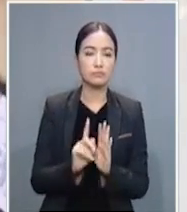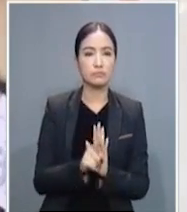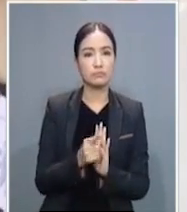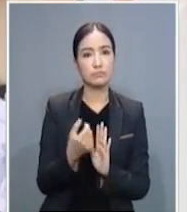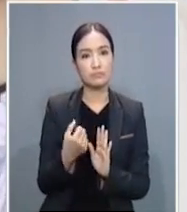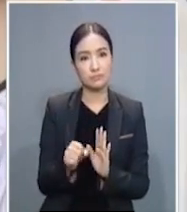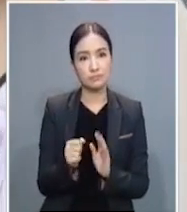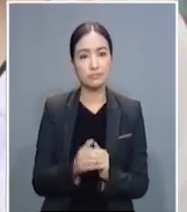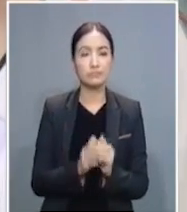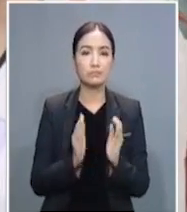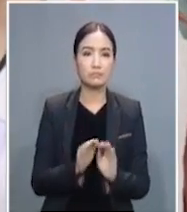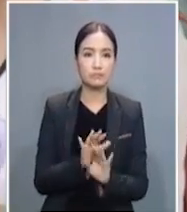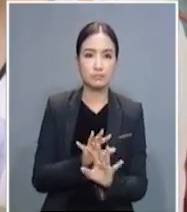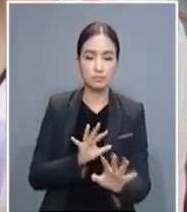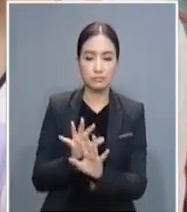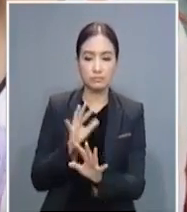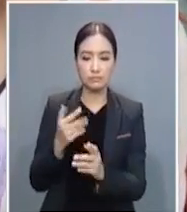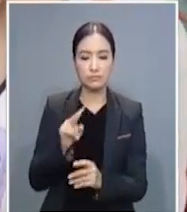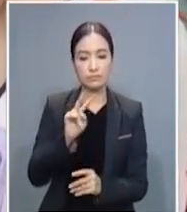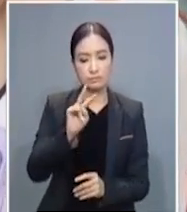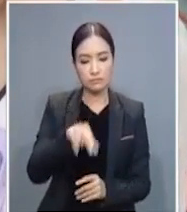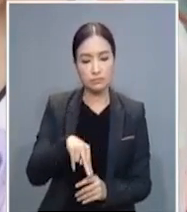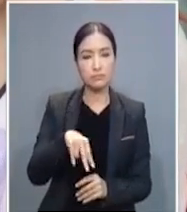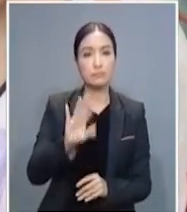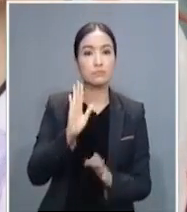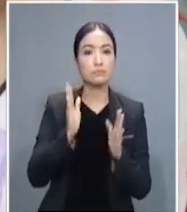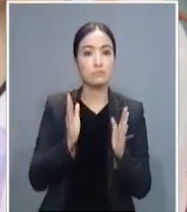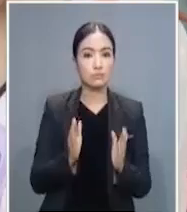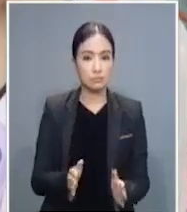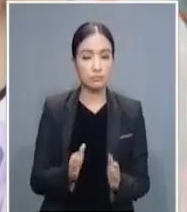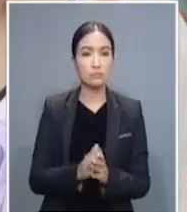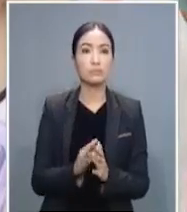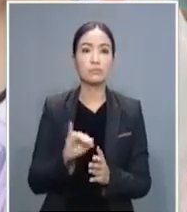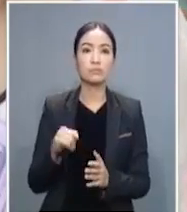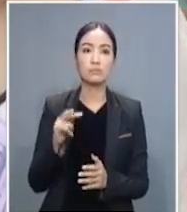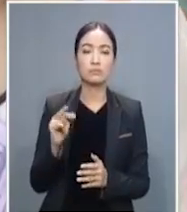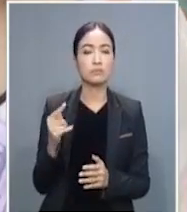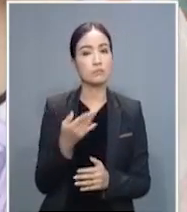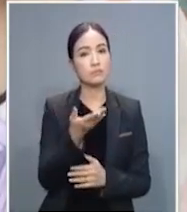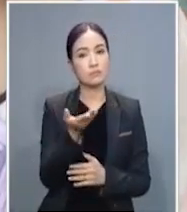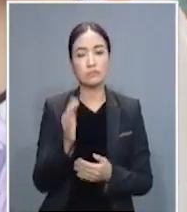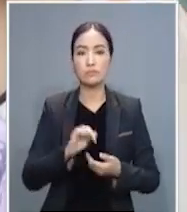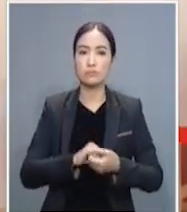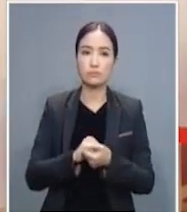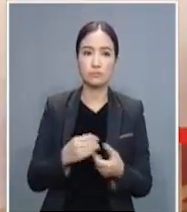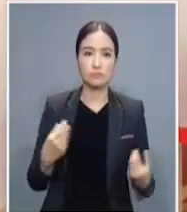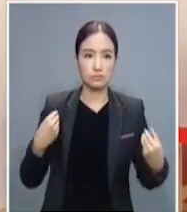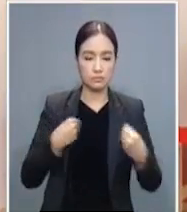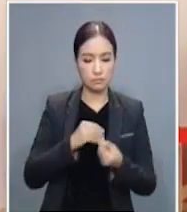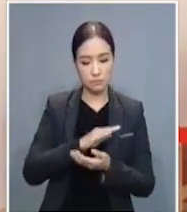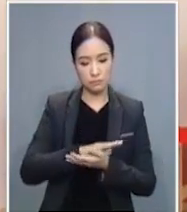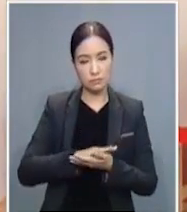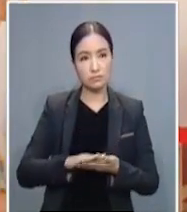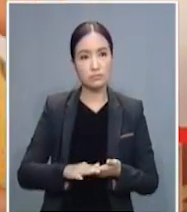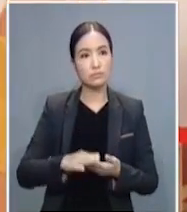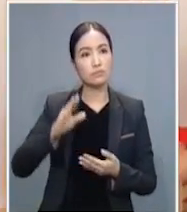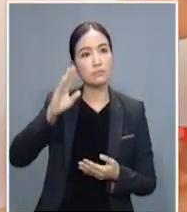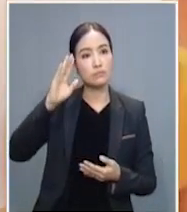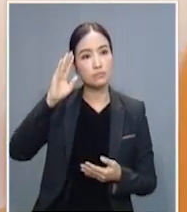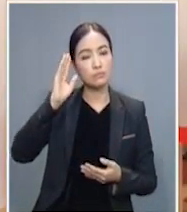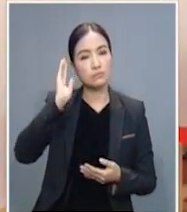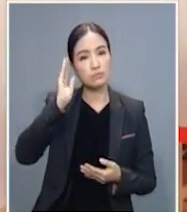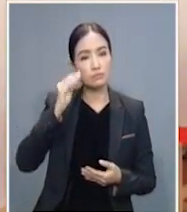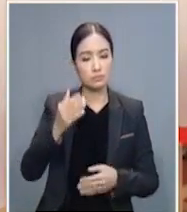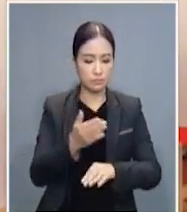าทีมีผู้เข้าชมแล้วกว่า 2,000 คนทั้งนี้เจ้าหน้าที่ได้ขอความร่วมมือนะครับแต่งกายชุดสุภาพสุภาพบุรุษสว